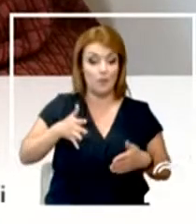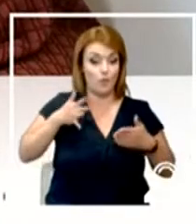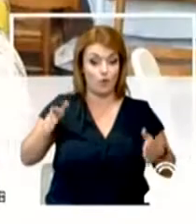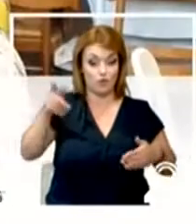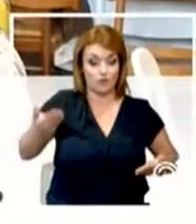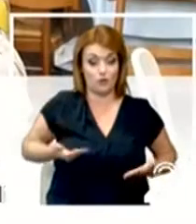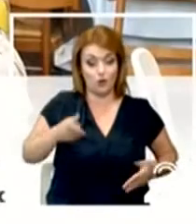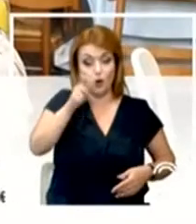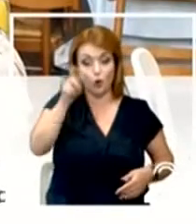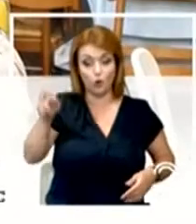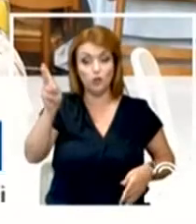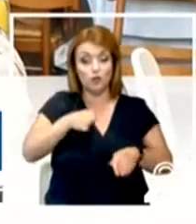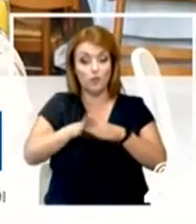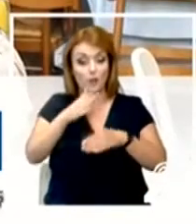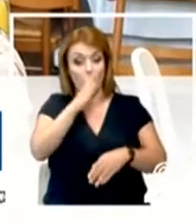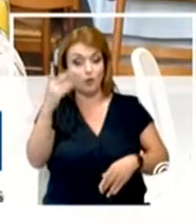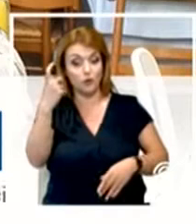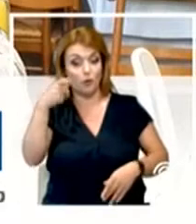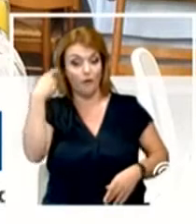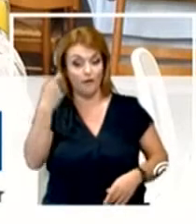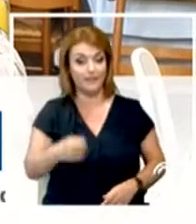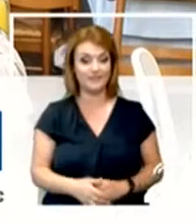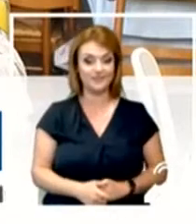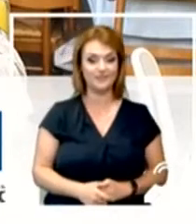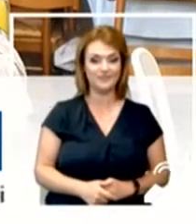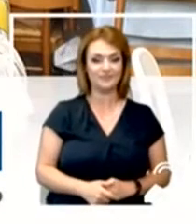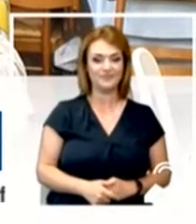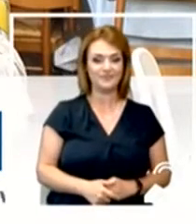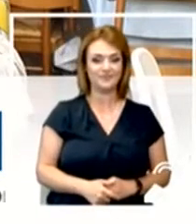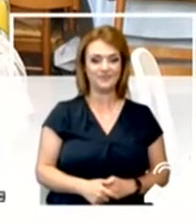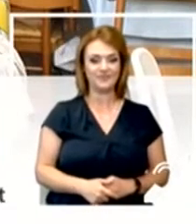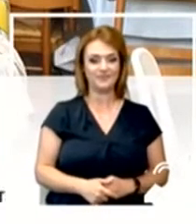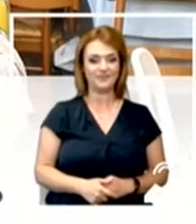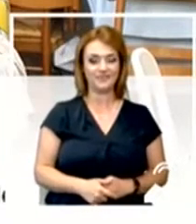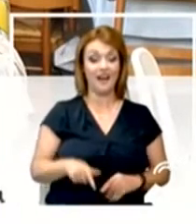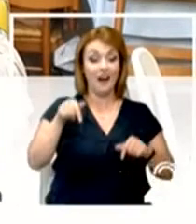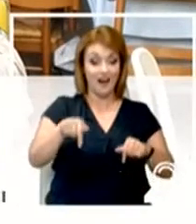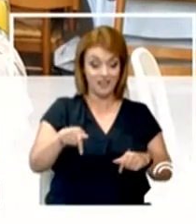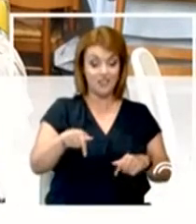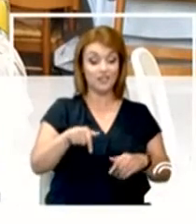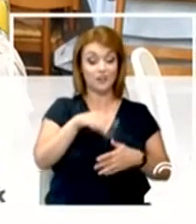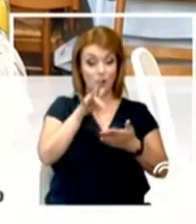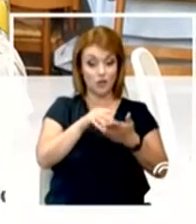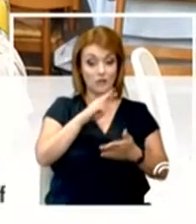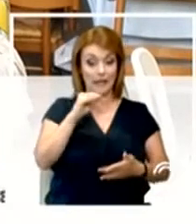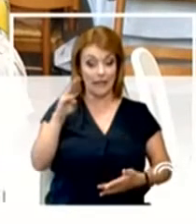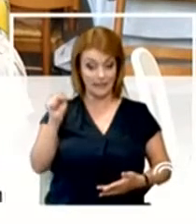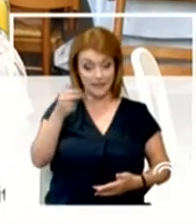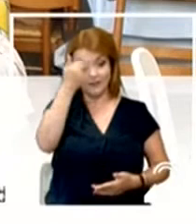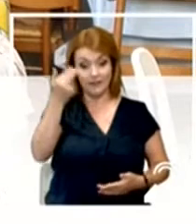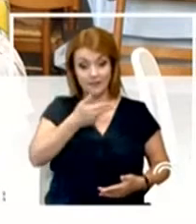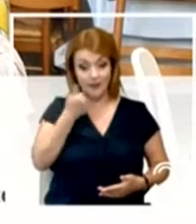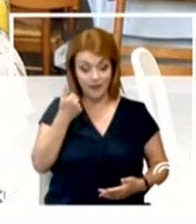naționale. La scolarizzazione media dei centenari a Trieste è piuttosto elevata, si parla di 7